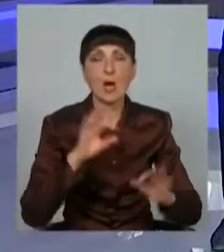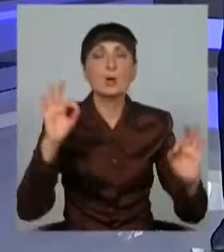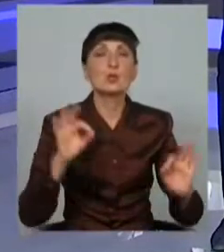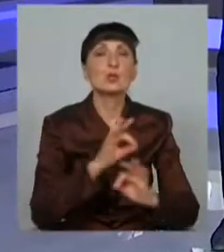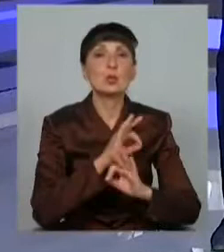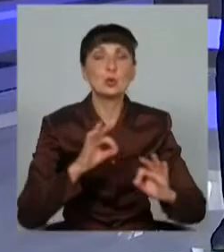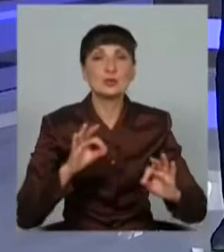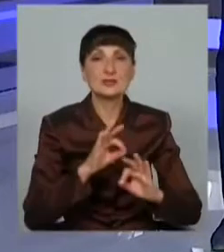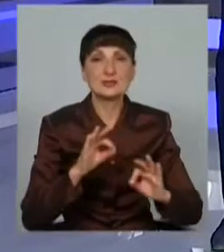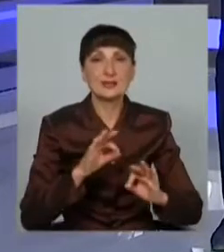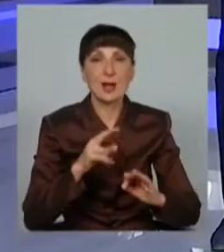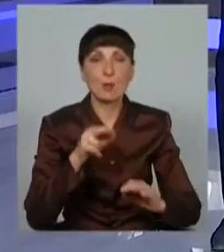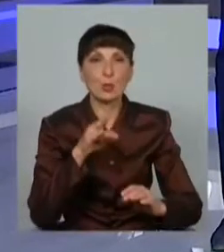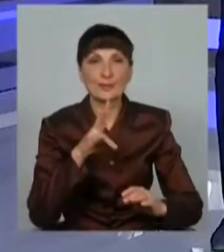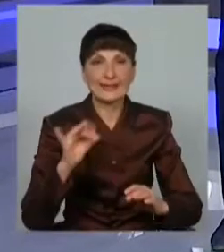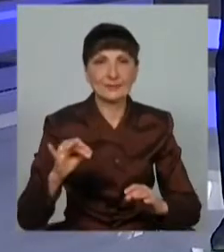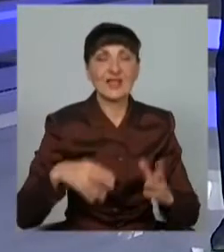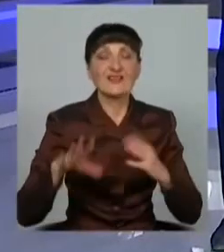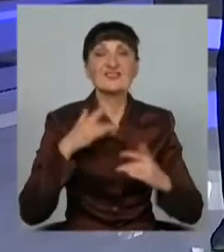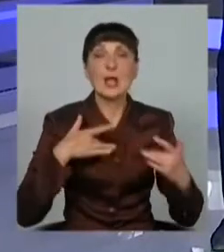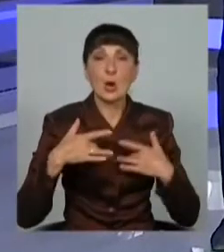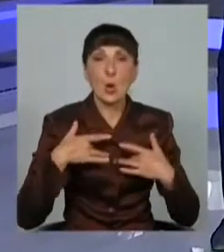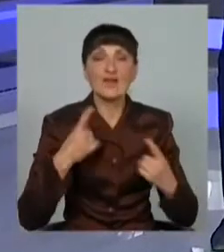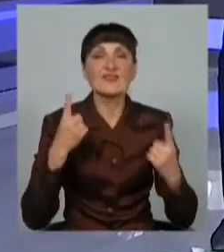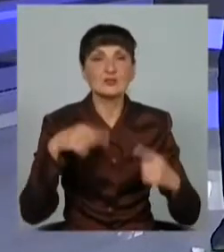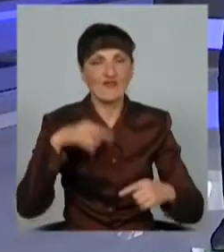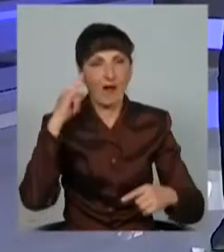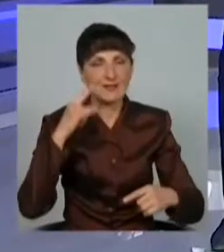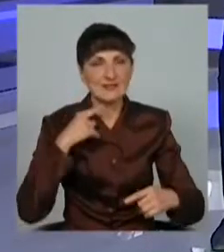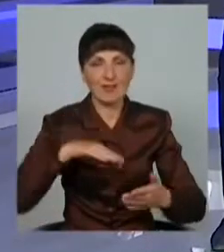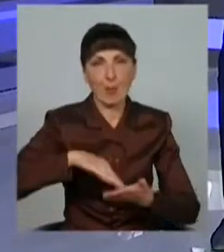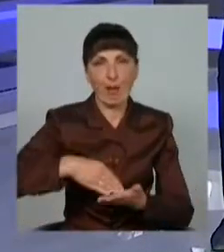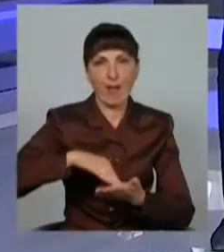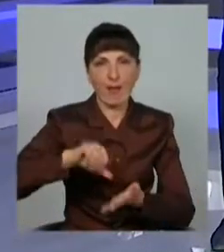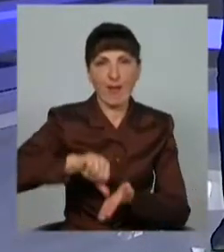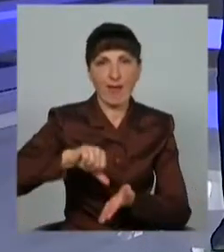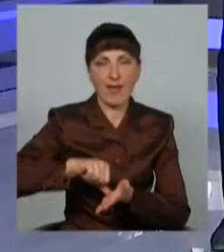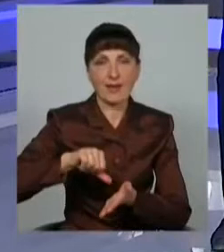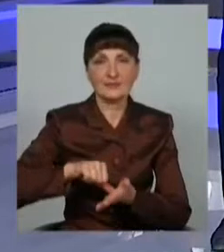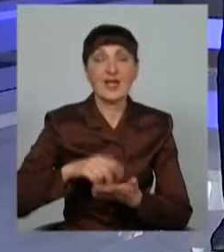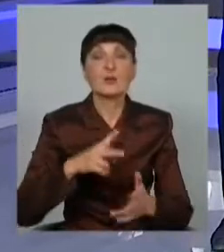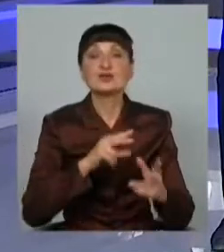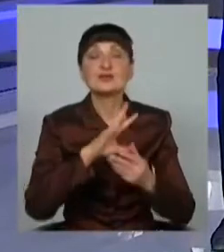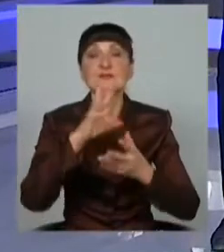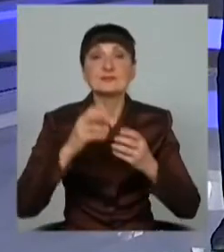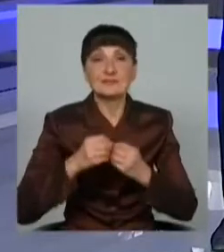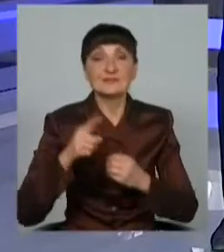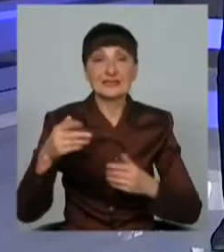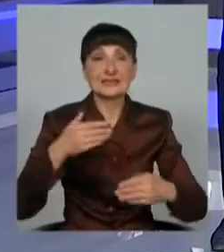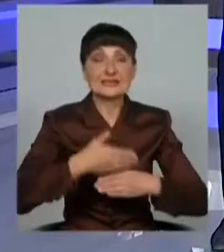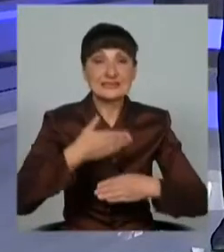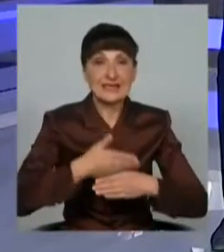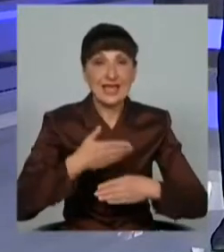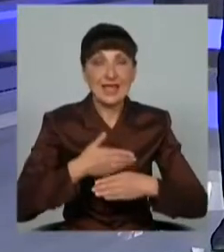плодовитых композиторов Цезаря Пуни. Все роли исполнили ведущие казахстанские солисты. О драме со счастливым концом на сцене и за